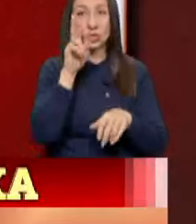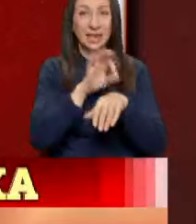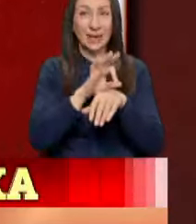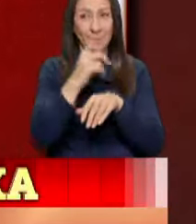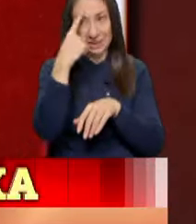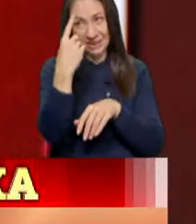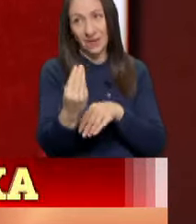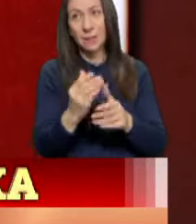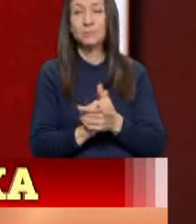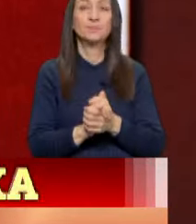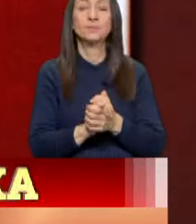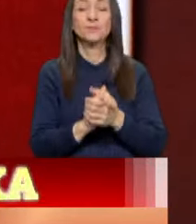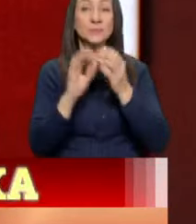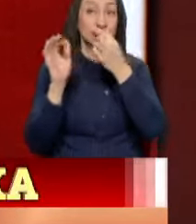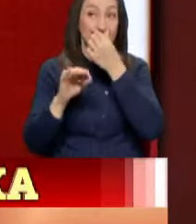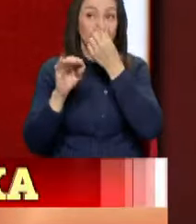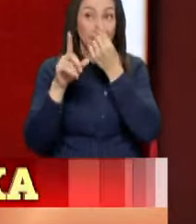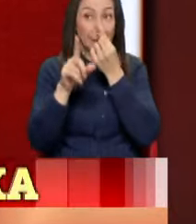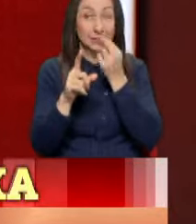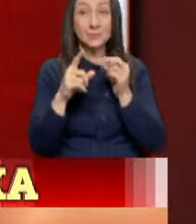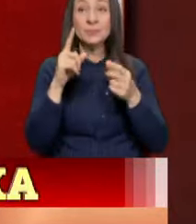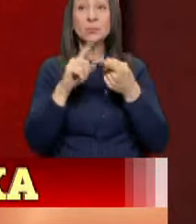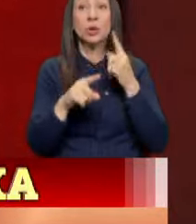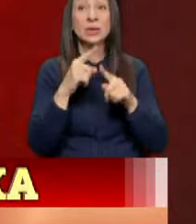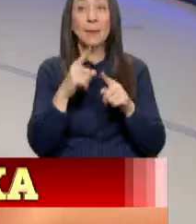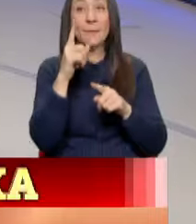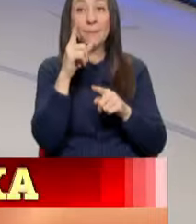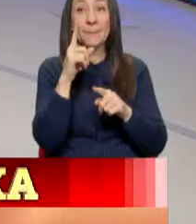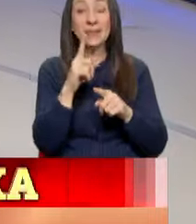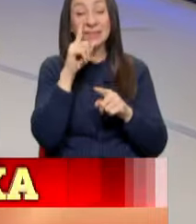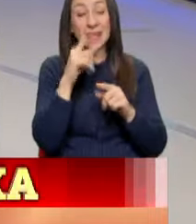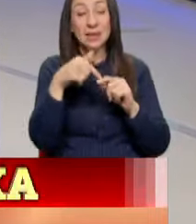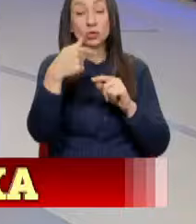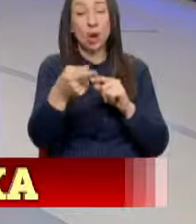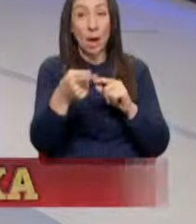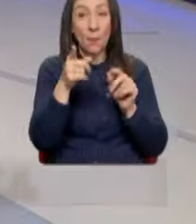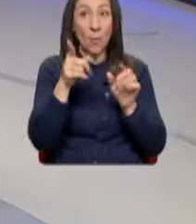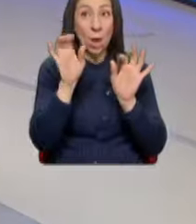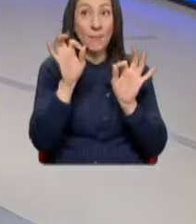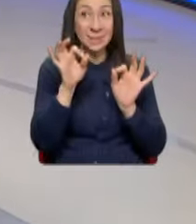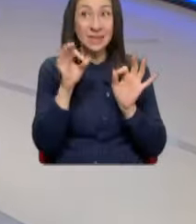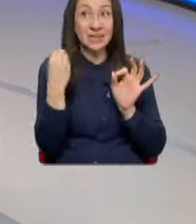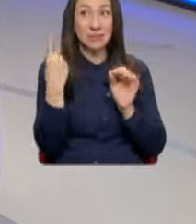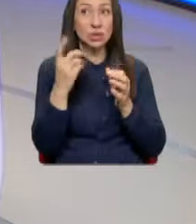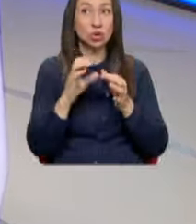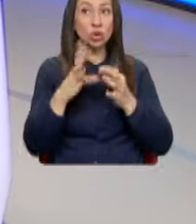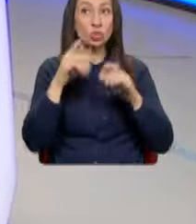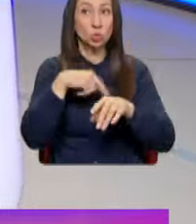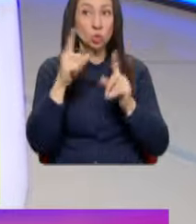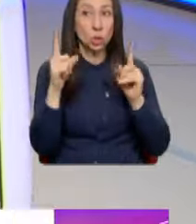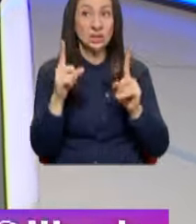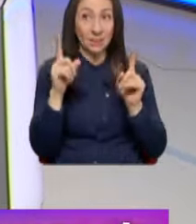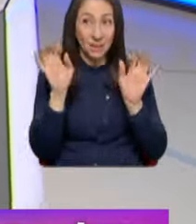bilgisini de paylaşmış olalım Şimdi Siyasette 1 Nisan itibariyle böyle bir yeni çözüm süreci